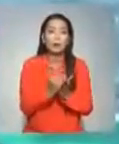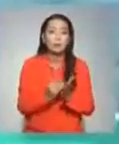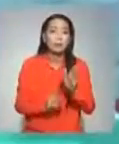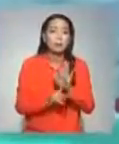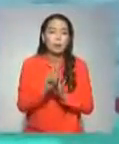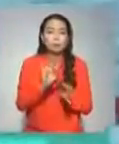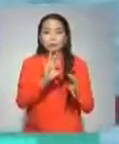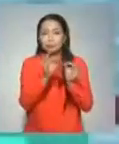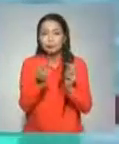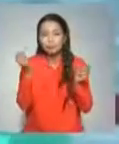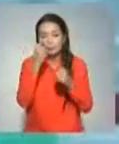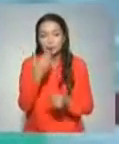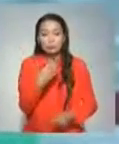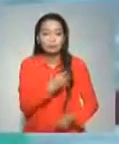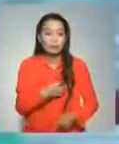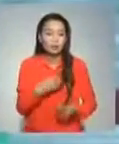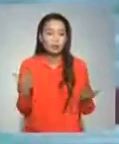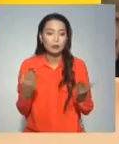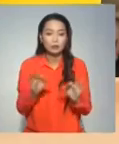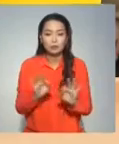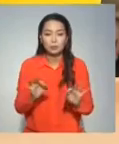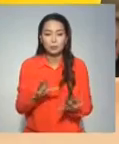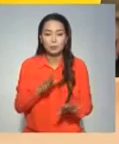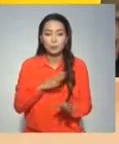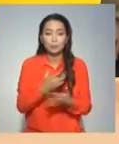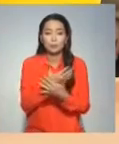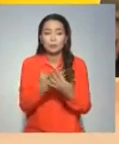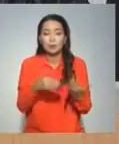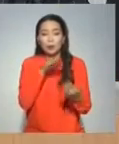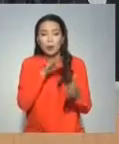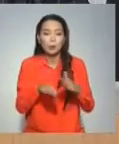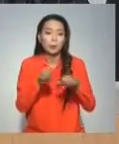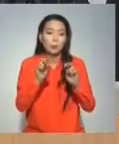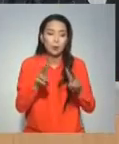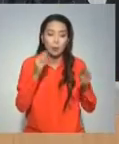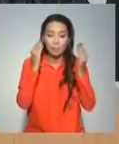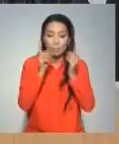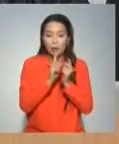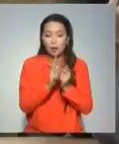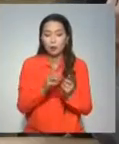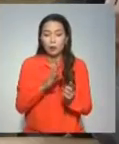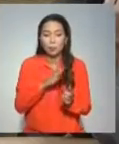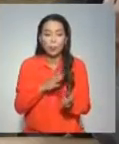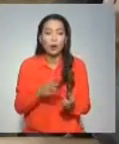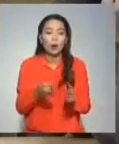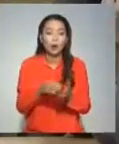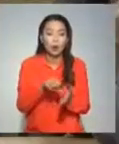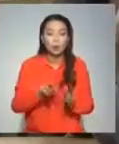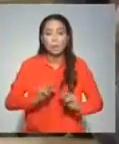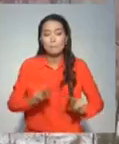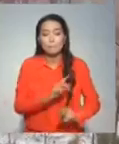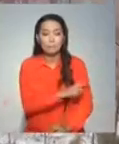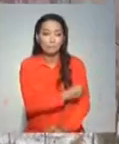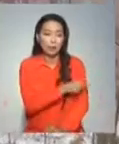бастамалары жіті таныстырылып, оның маңыздылығын айтты. Түрлі сала мамандары мен пікірлесті. Кәсіподағы өкілдері, мұғалімдер,